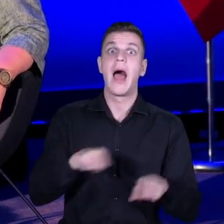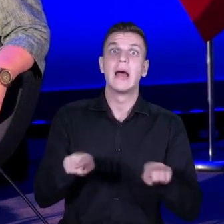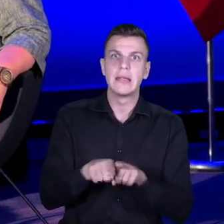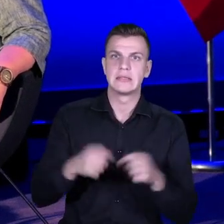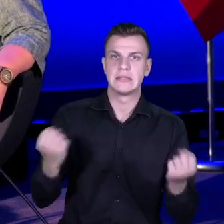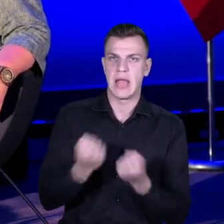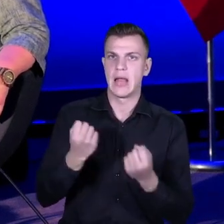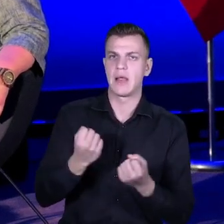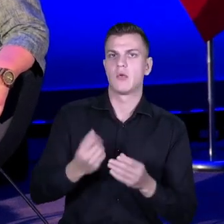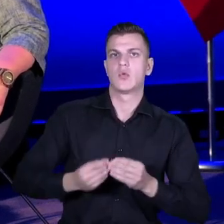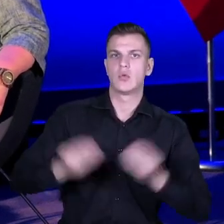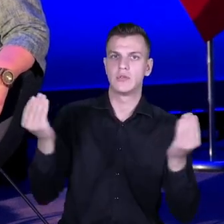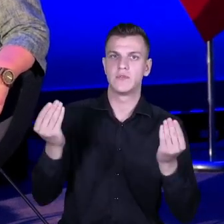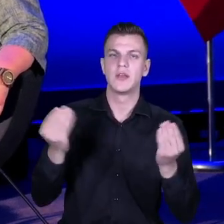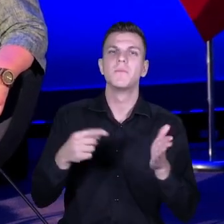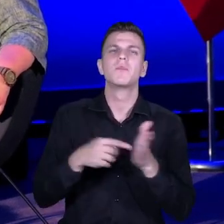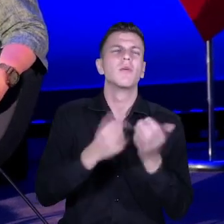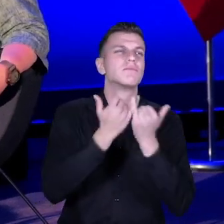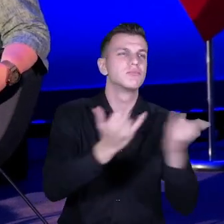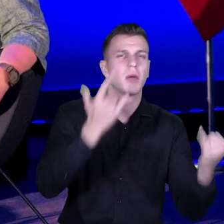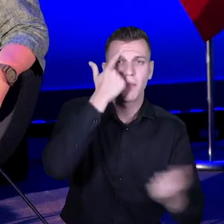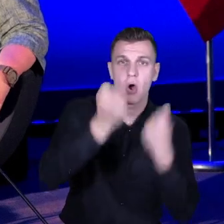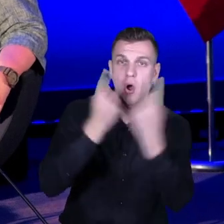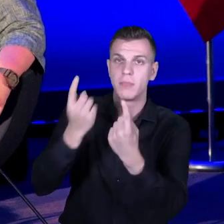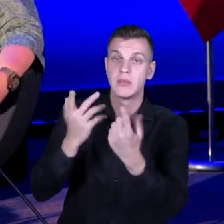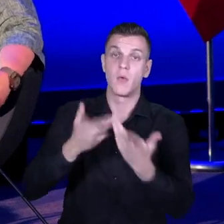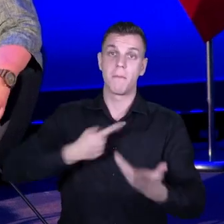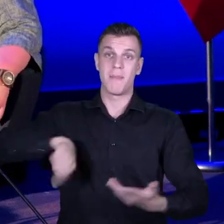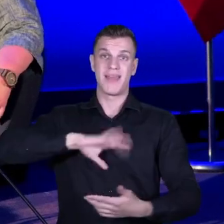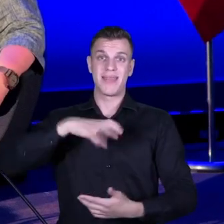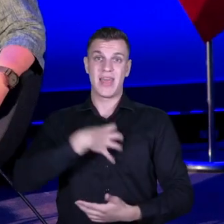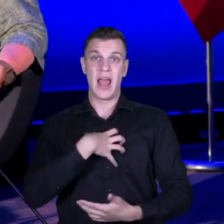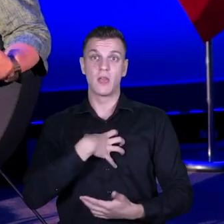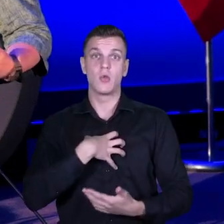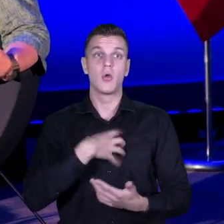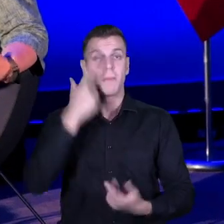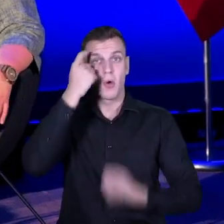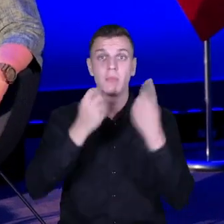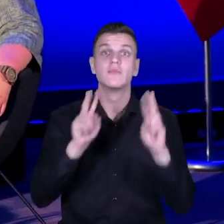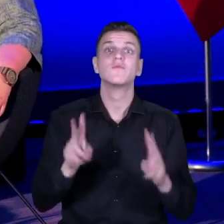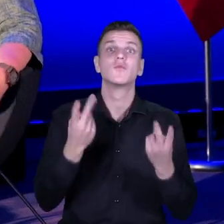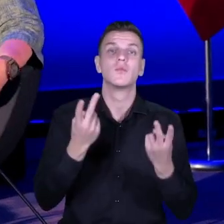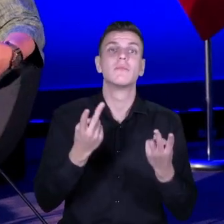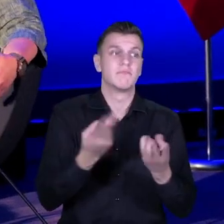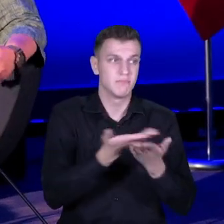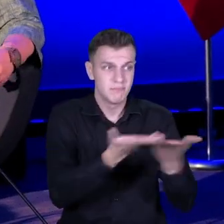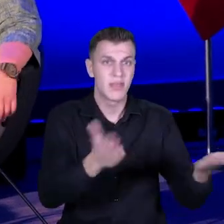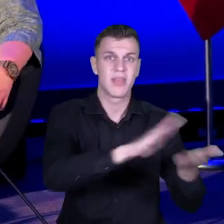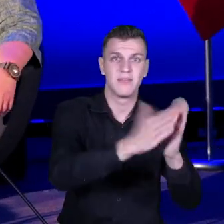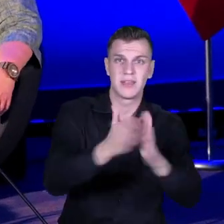się inspirować, bo całe mnóstwo inspiracji czerpaliśmy jako dyrektorzy od siebie nawzajem i za nie bardzo